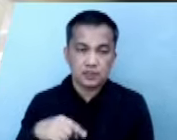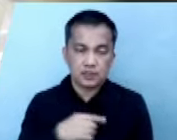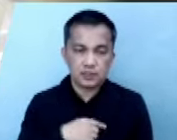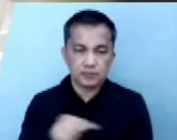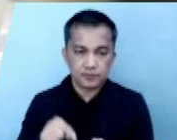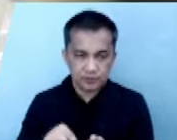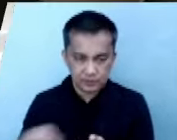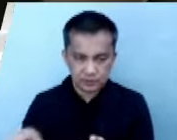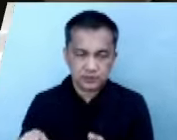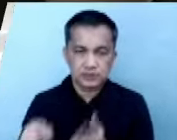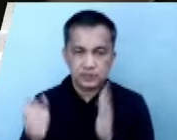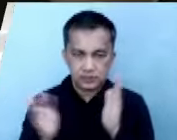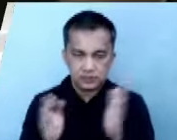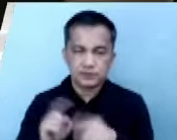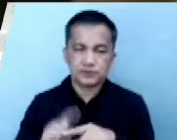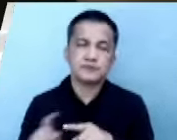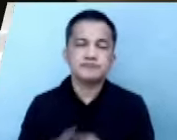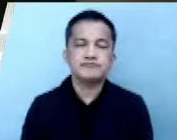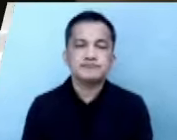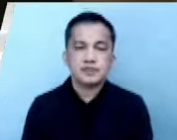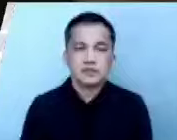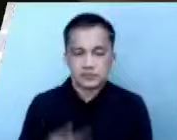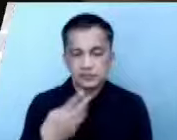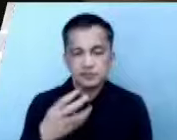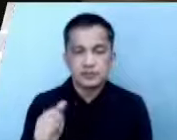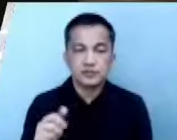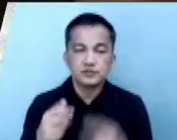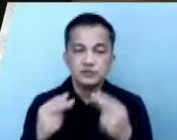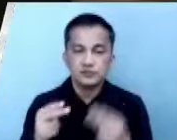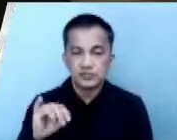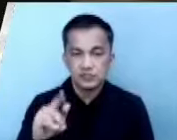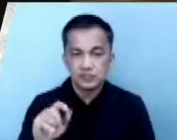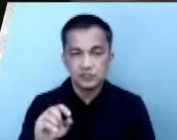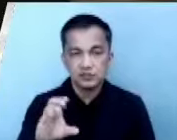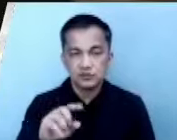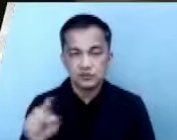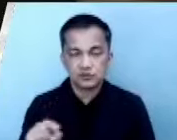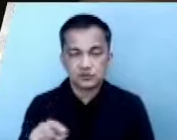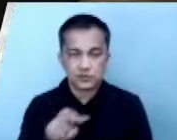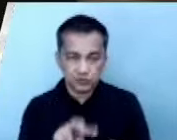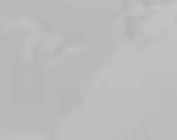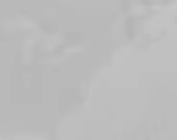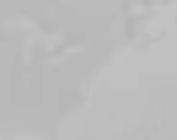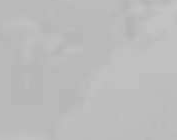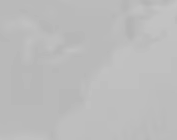serbisyo kuryente. Para sa GMA Integrated News, Ian Cruz sa Katutok, 24 Oras.